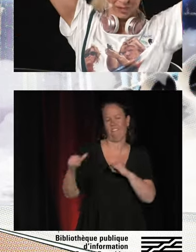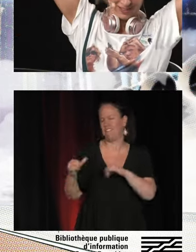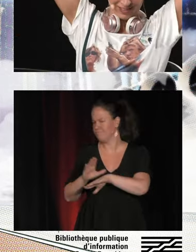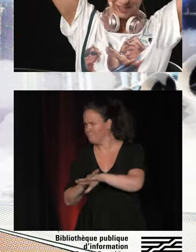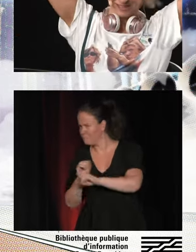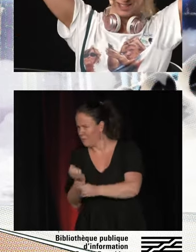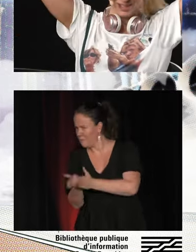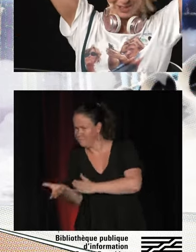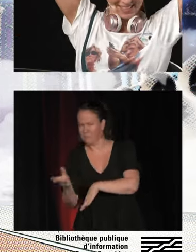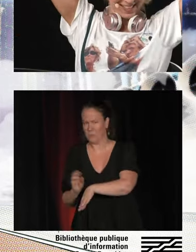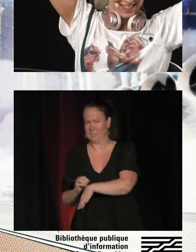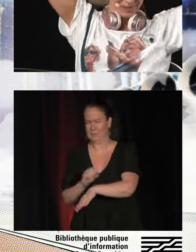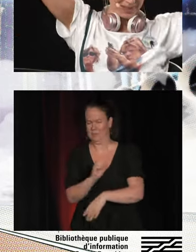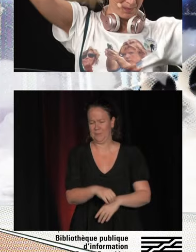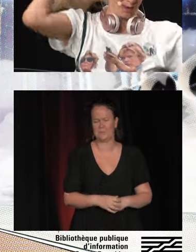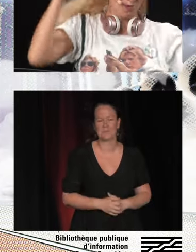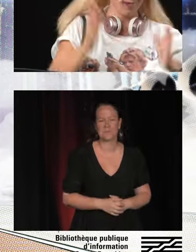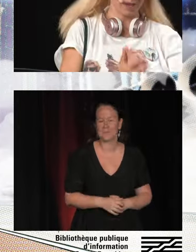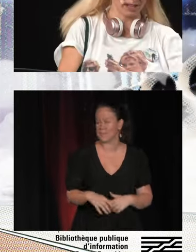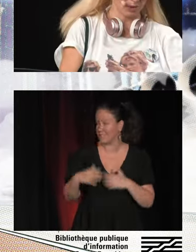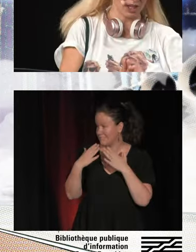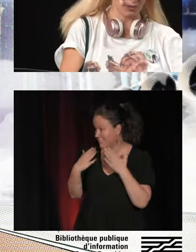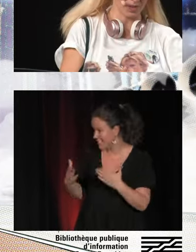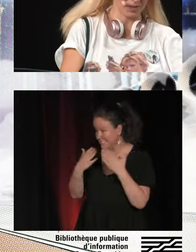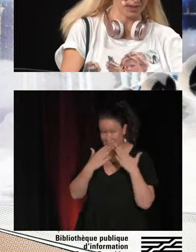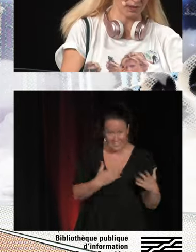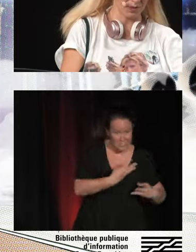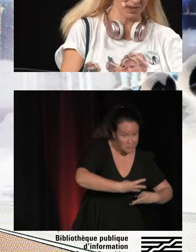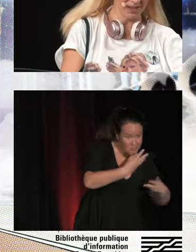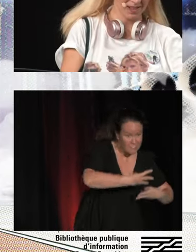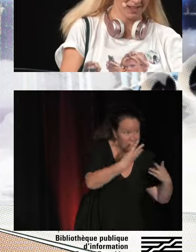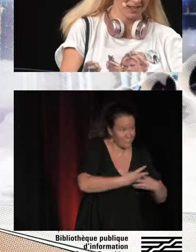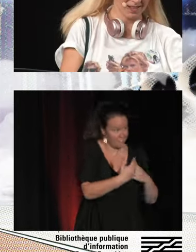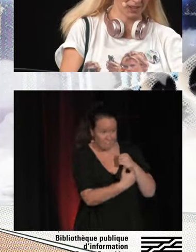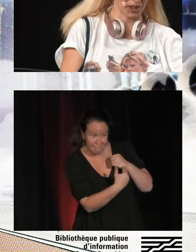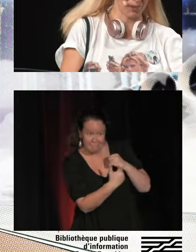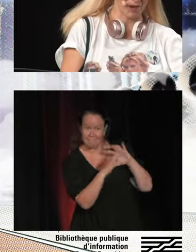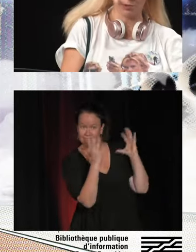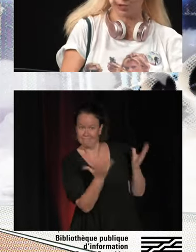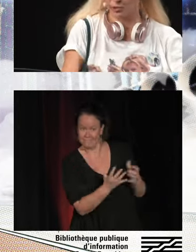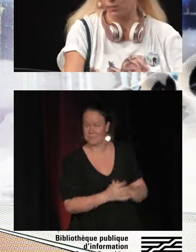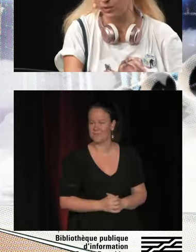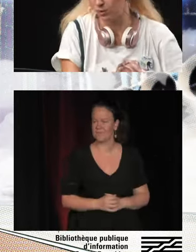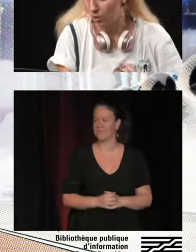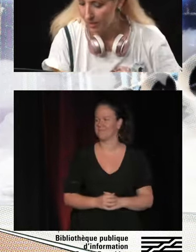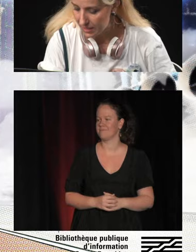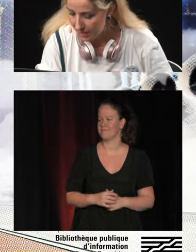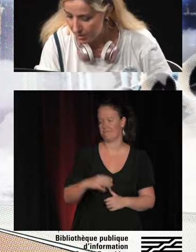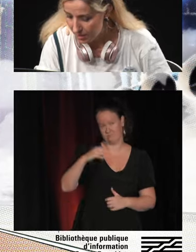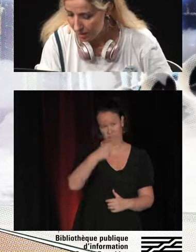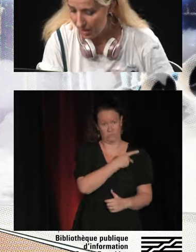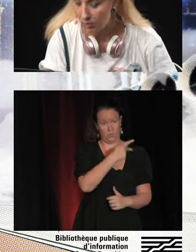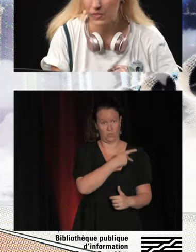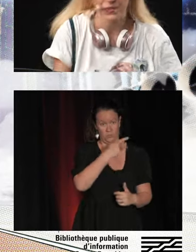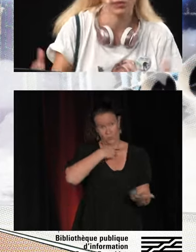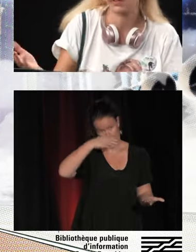dirai comment faire. Merci beaucoup. Merci au chat aussi d'avoir suivi. On aurait pu avoir plus de Dr. Mario. Non, en réalité,